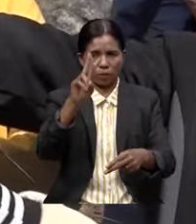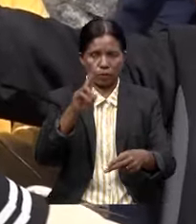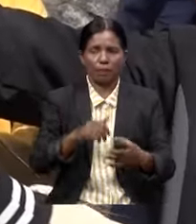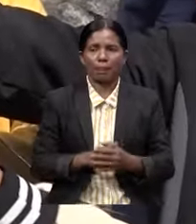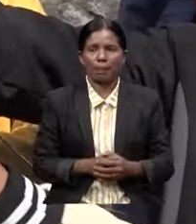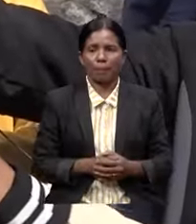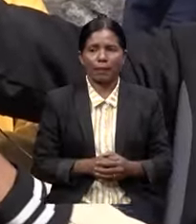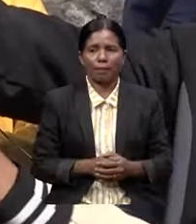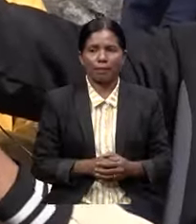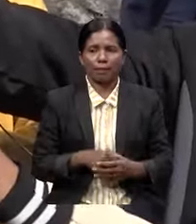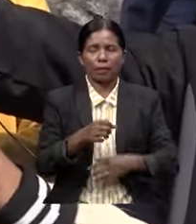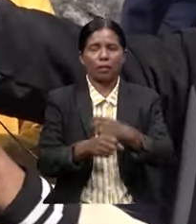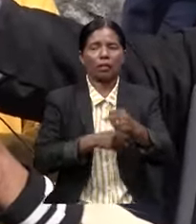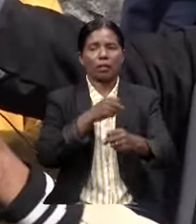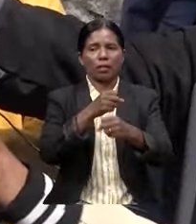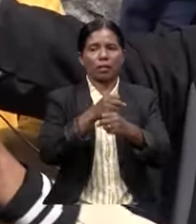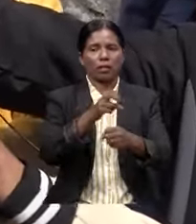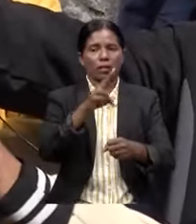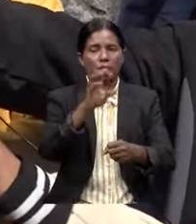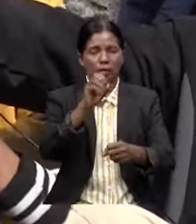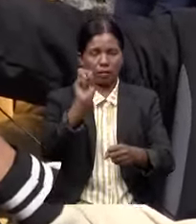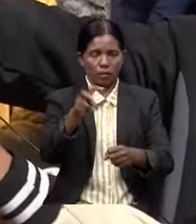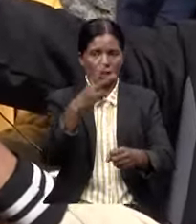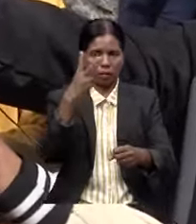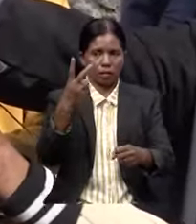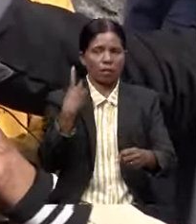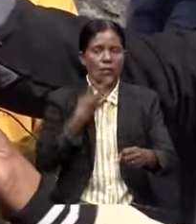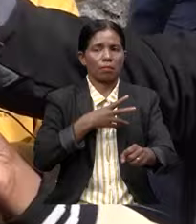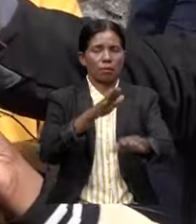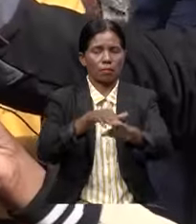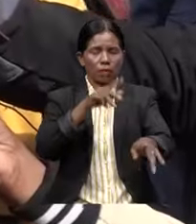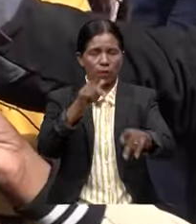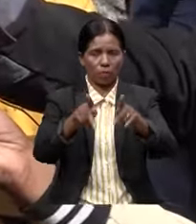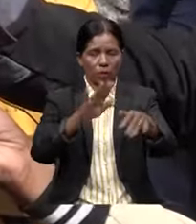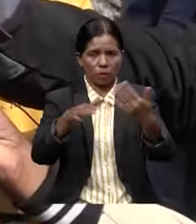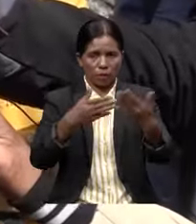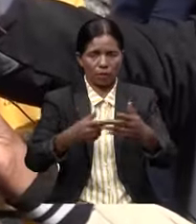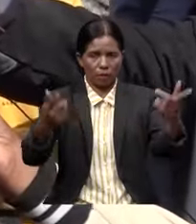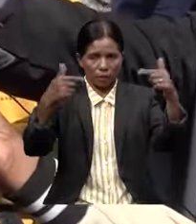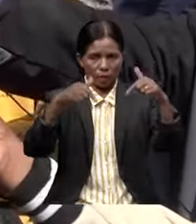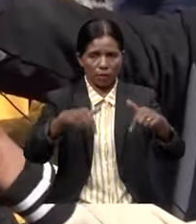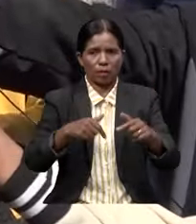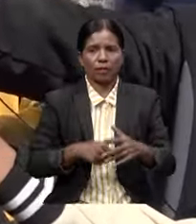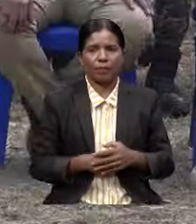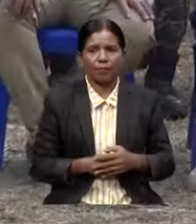iha satina iha 2012 nebe ame bolu komunikasi di alde dan e kode